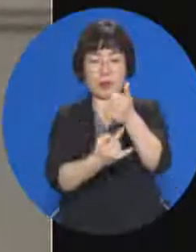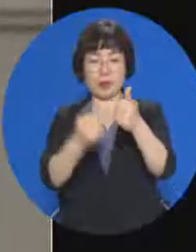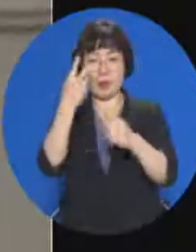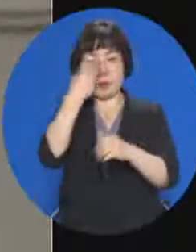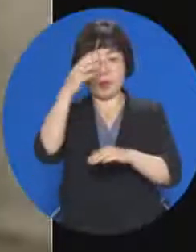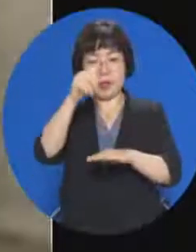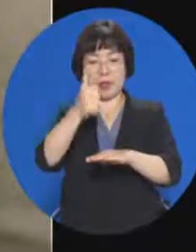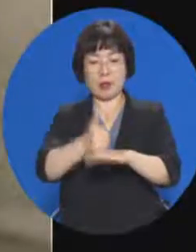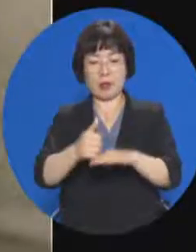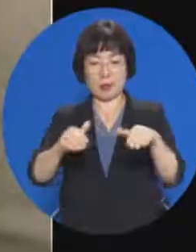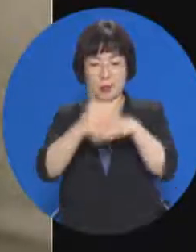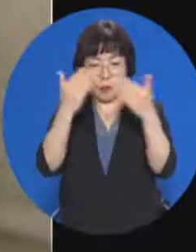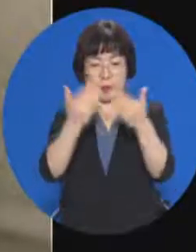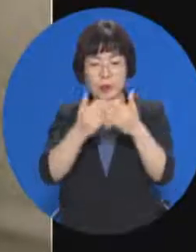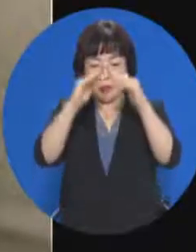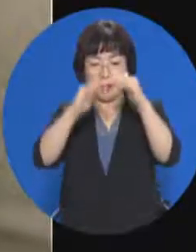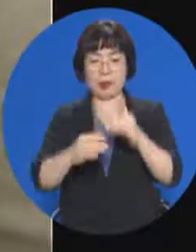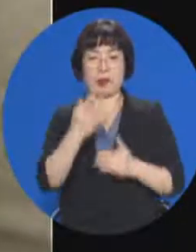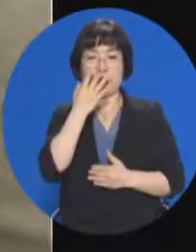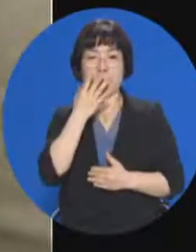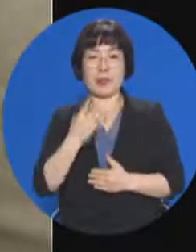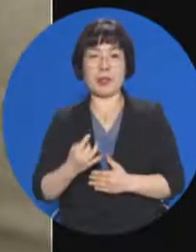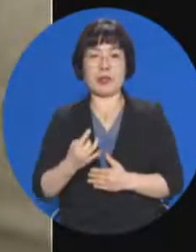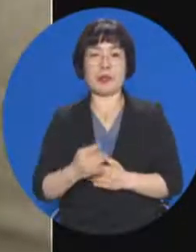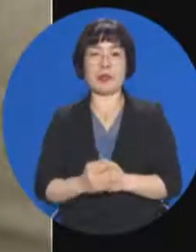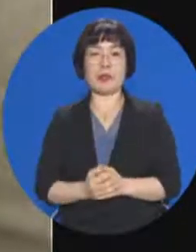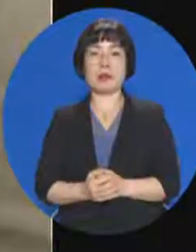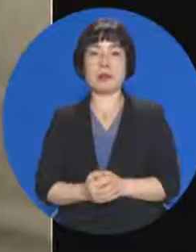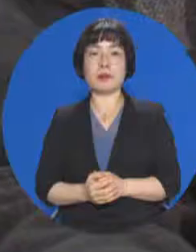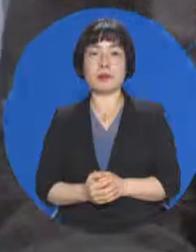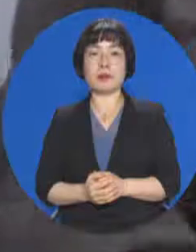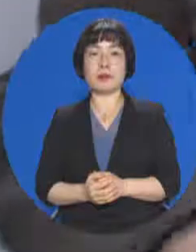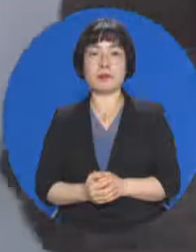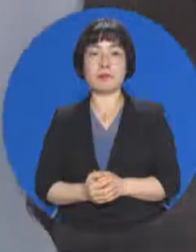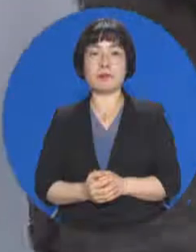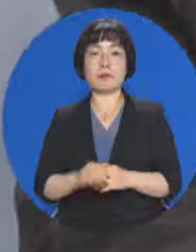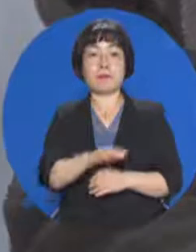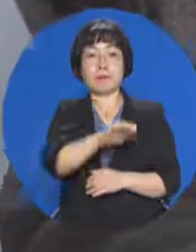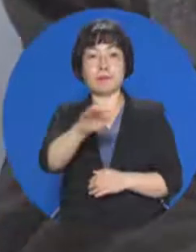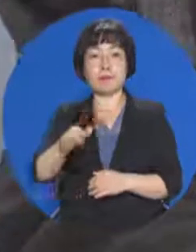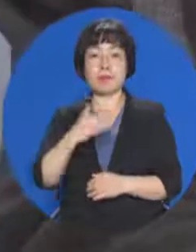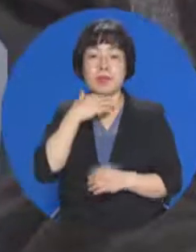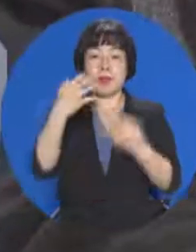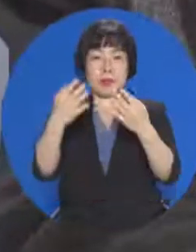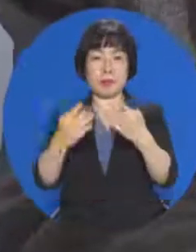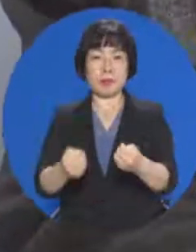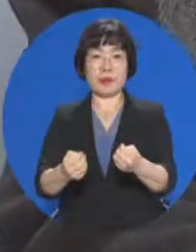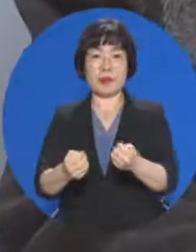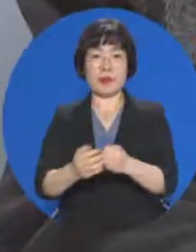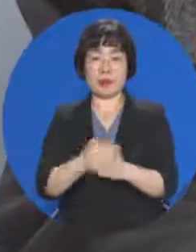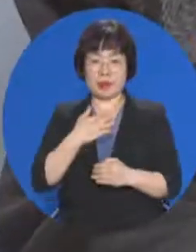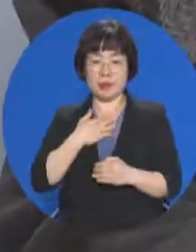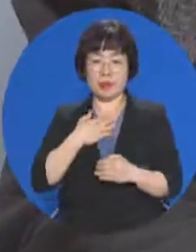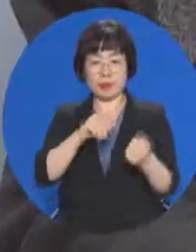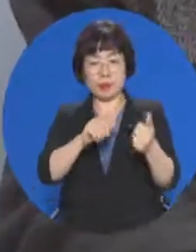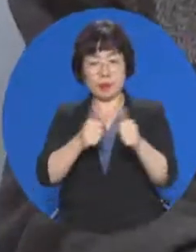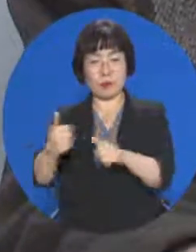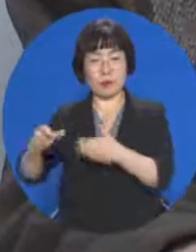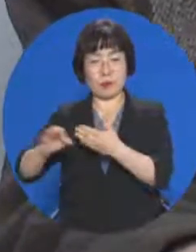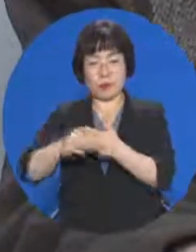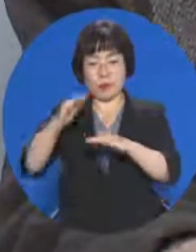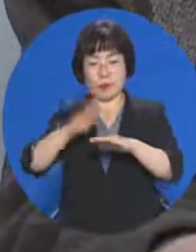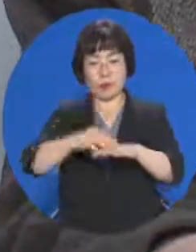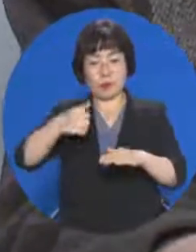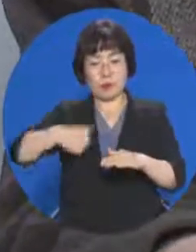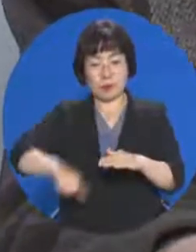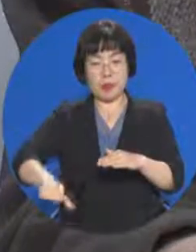조사에서는 진상규명을 받지 못한 것으로 추정되고 있습니다. 우리가 나이가 다 많고 이렇게 우리 죽어버리면 우리